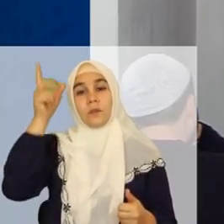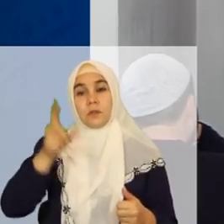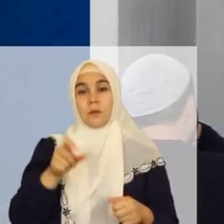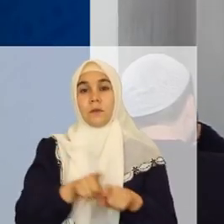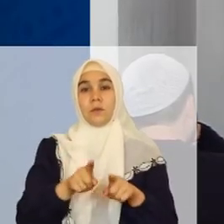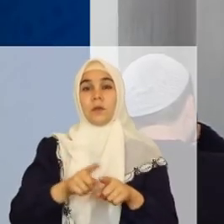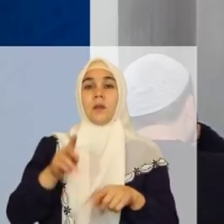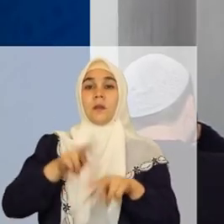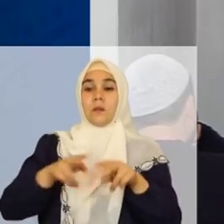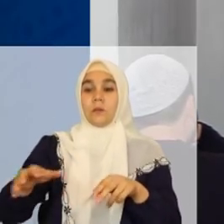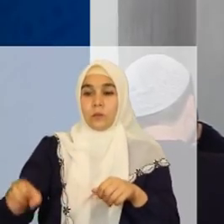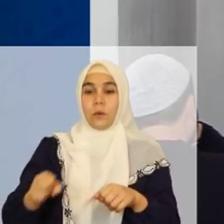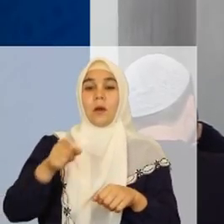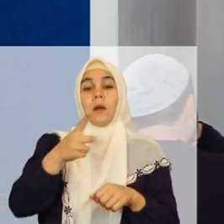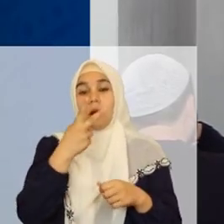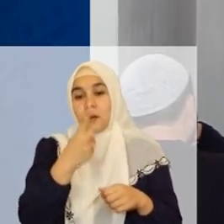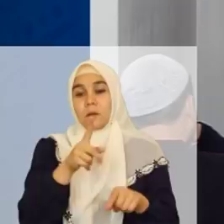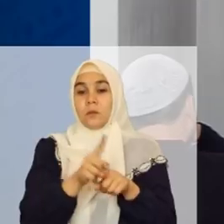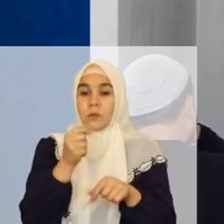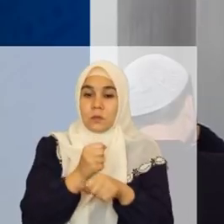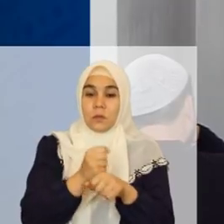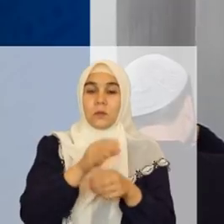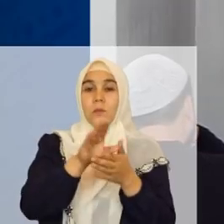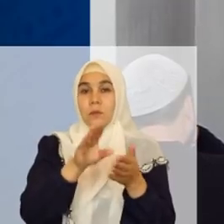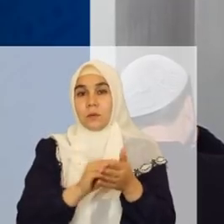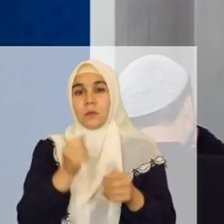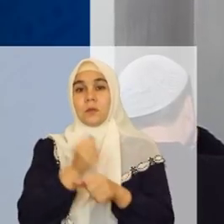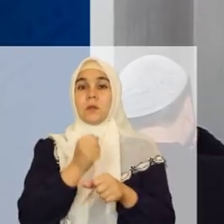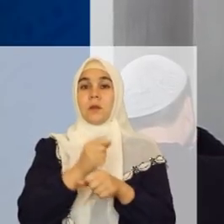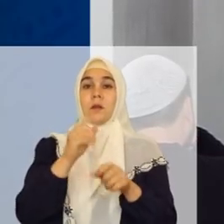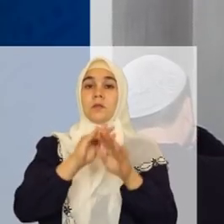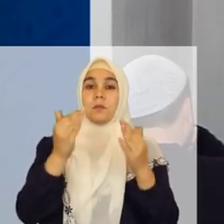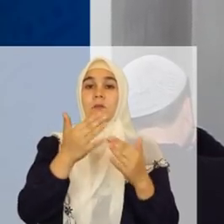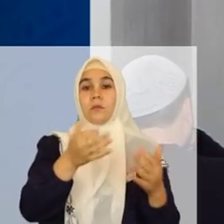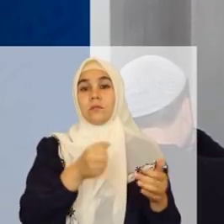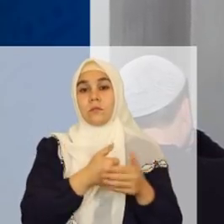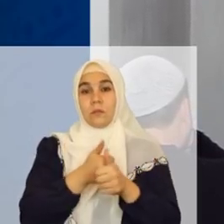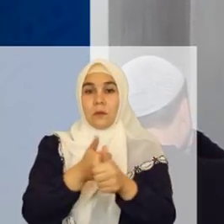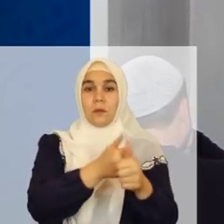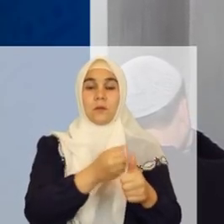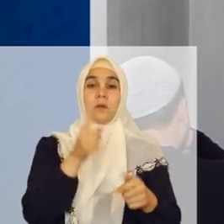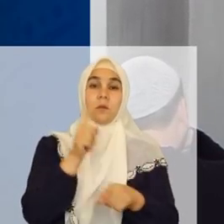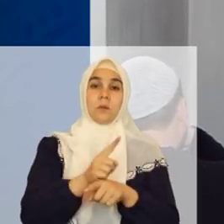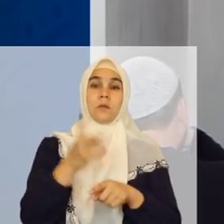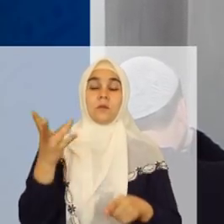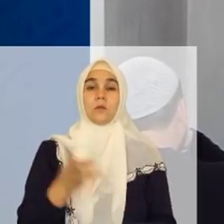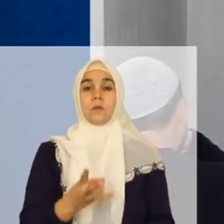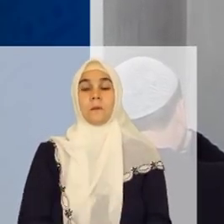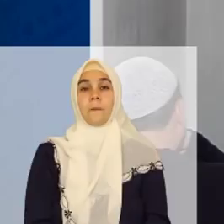kishini orqasidan ushlaydi. Etagidan ushlaydi. Hajda birga yurib bilmay qolsa so'rasligi uchun.